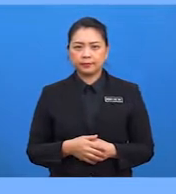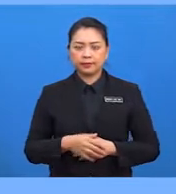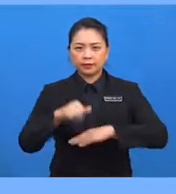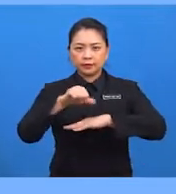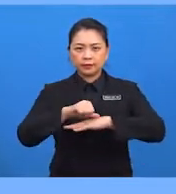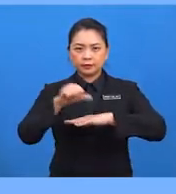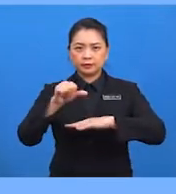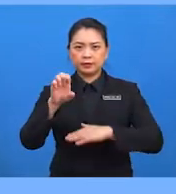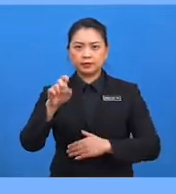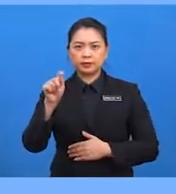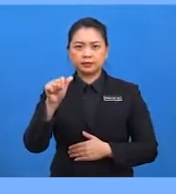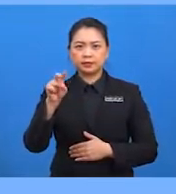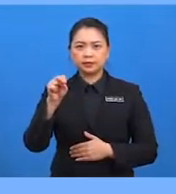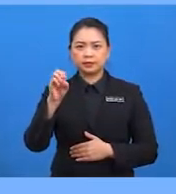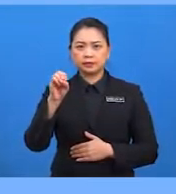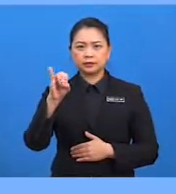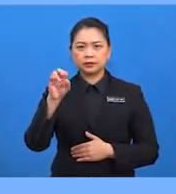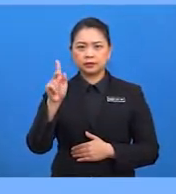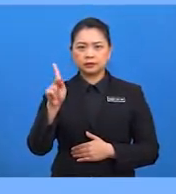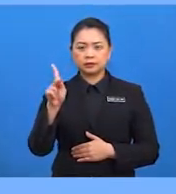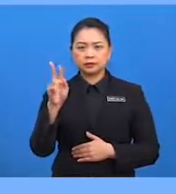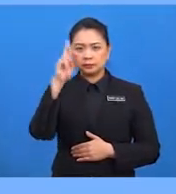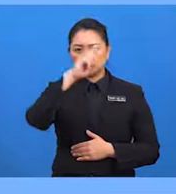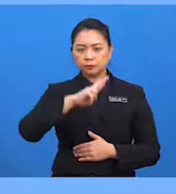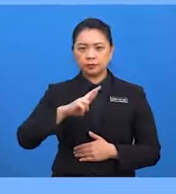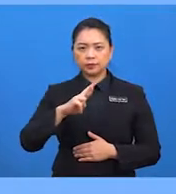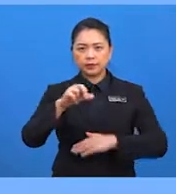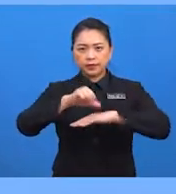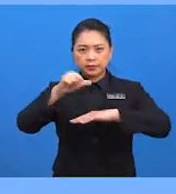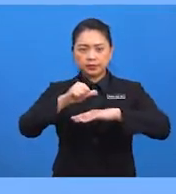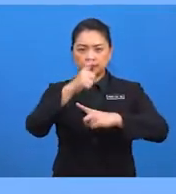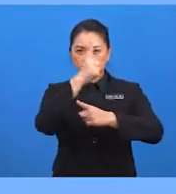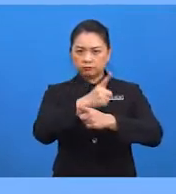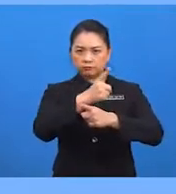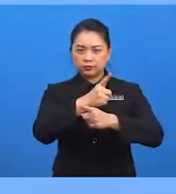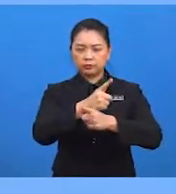Asid etanoik glasial merupakan asid tulen.